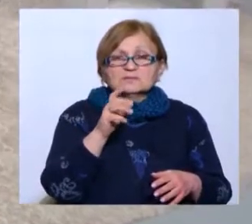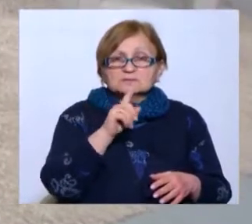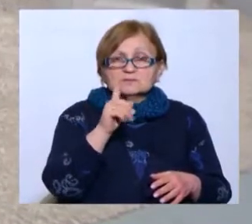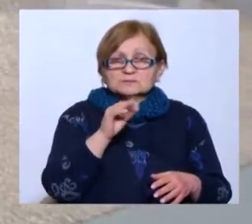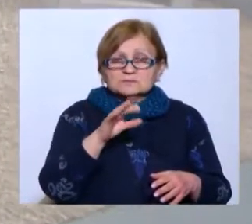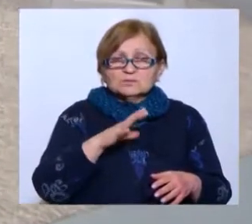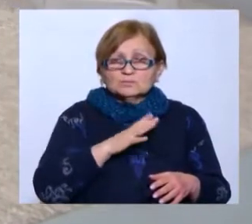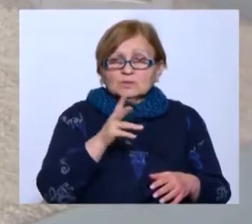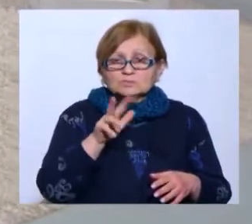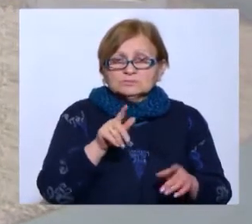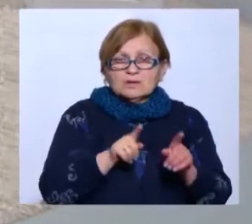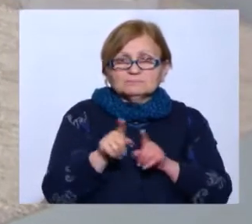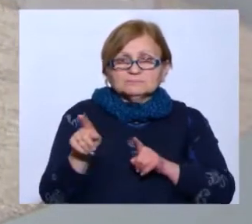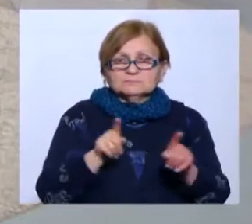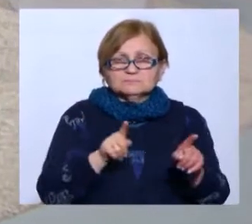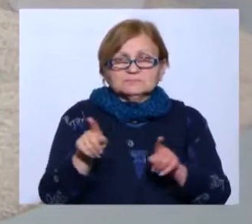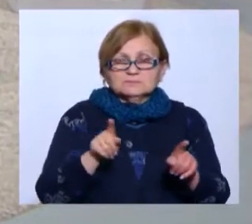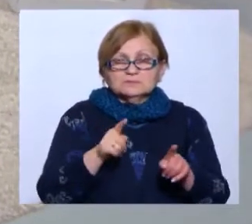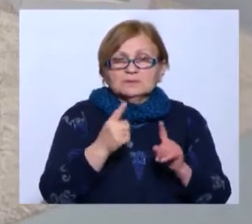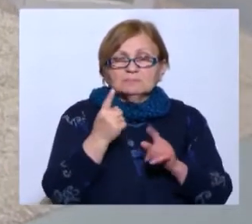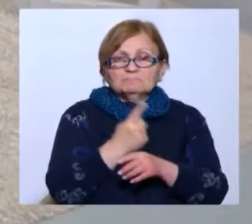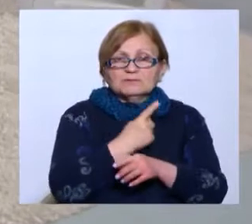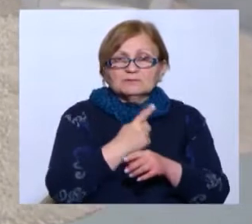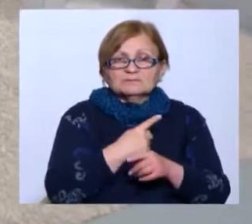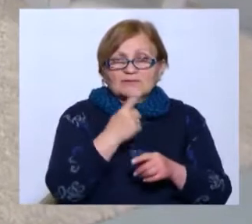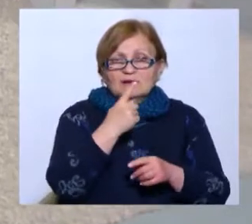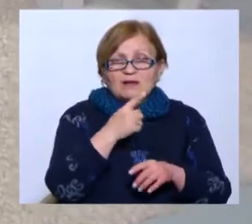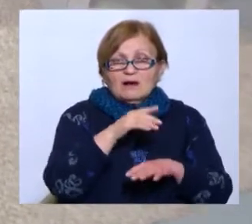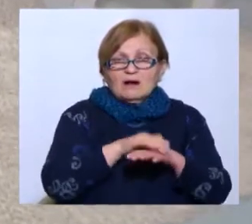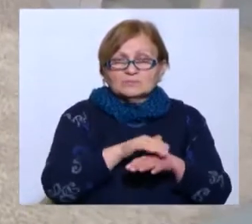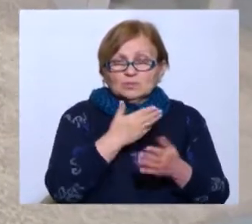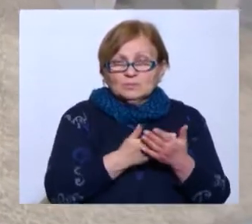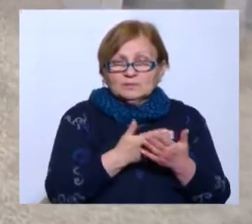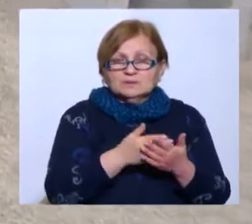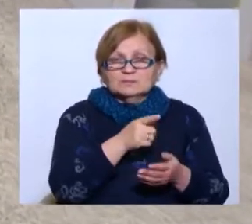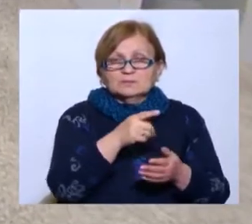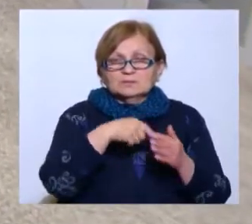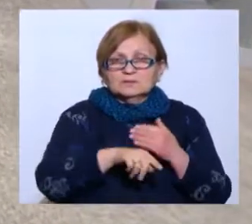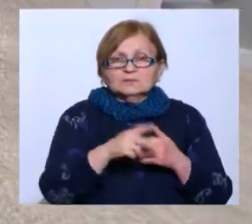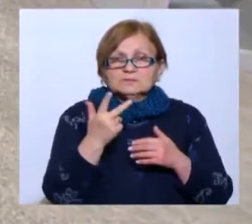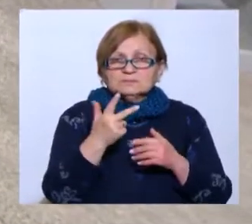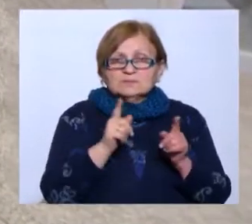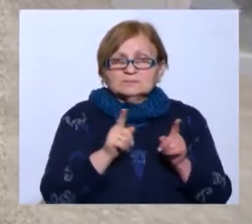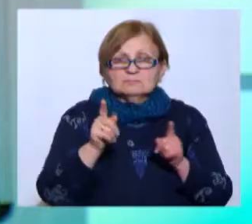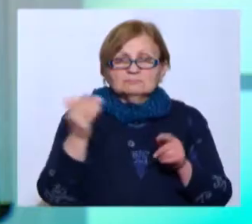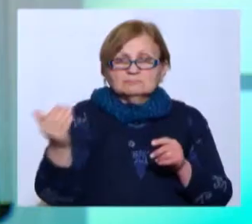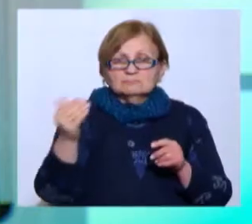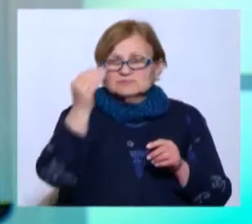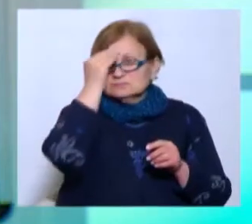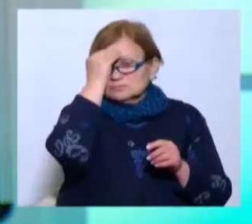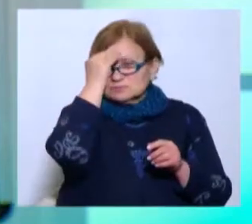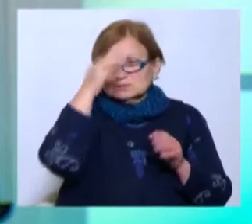იყოს. პირველ არგუმენტში განვიხილავთ სამწახნაგა თეზისში წარმოდგენილი